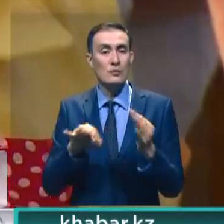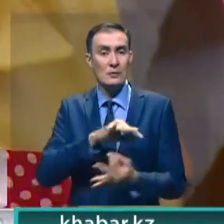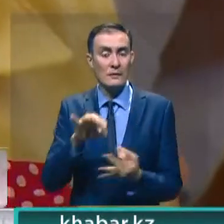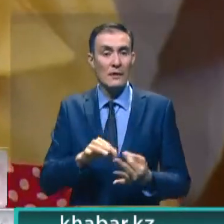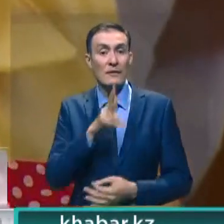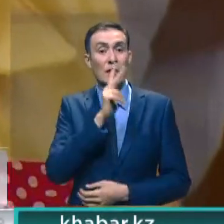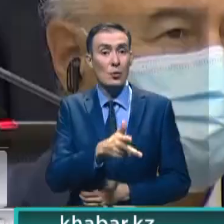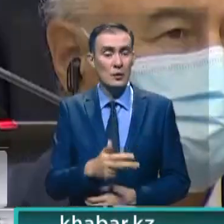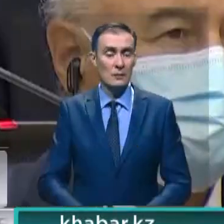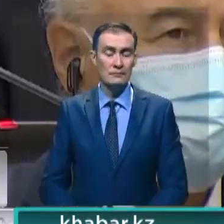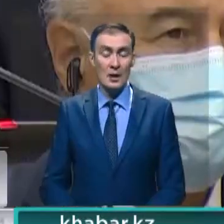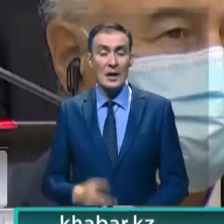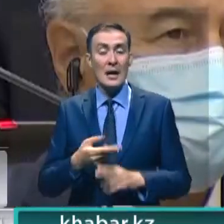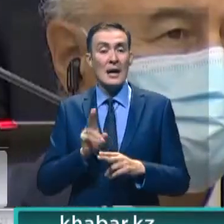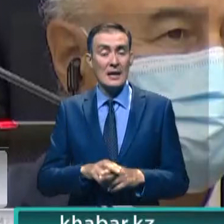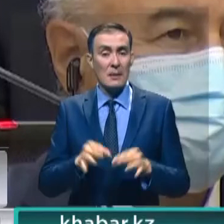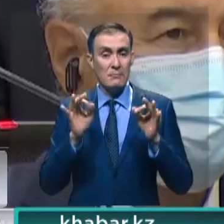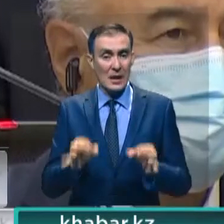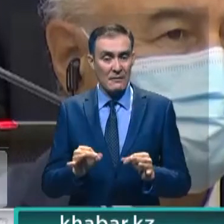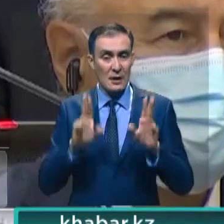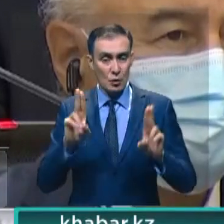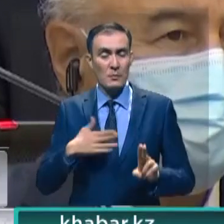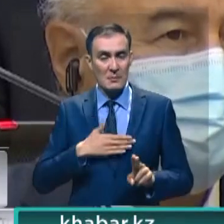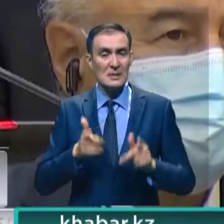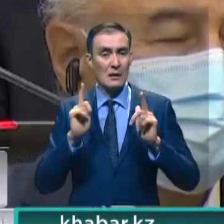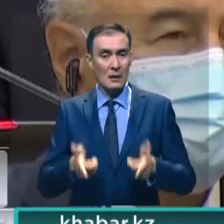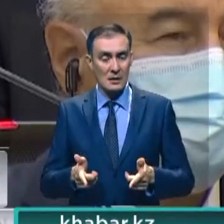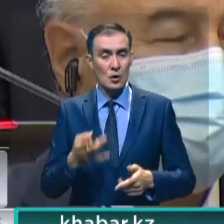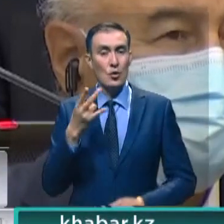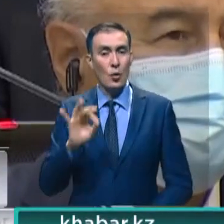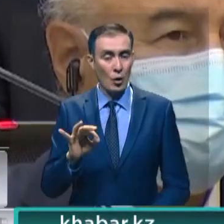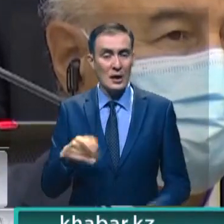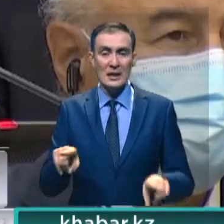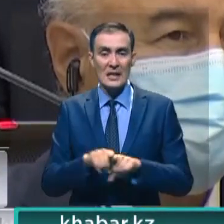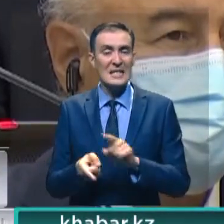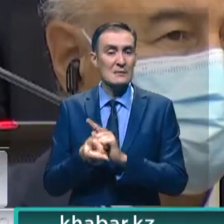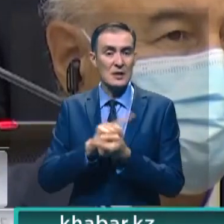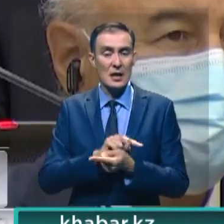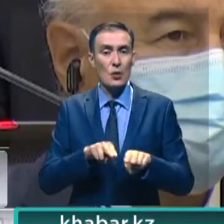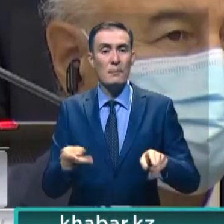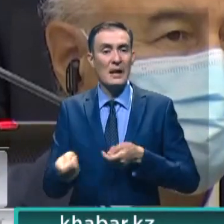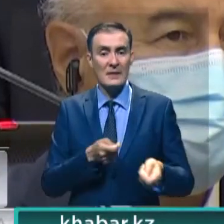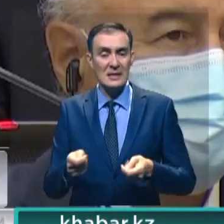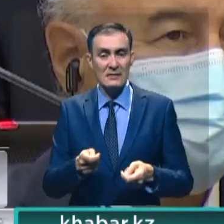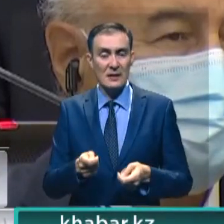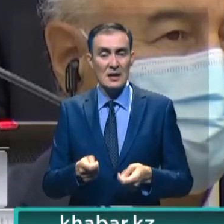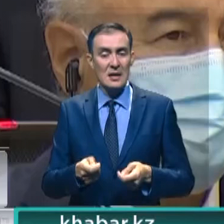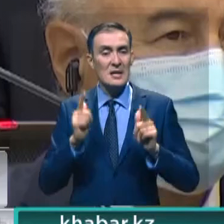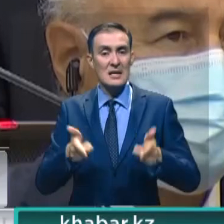уже в 3 года. Это правильная норма, и мы ее поддерживаем. Однако такие изменения правительством не